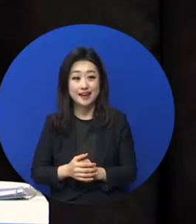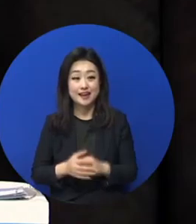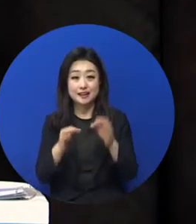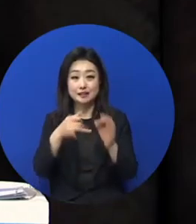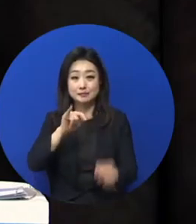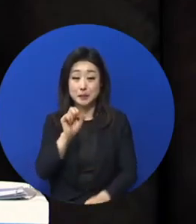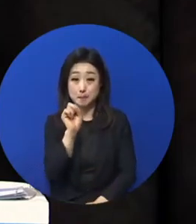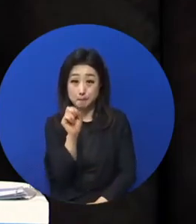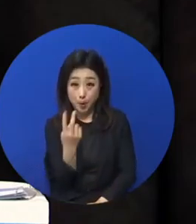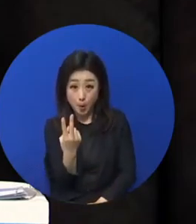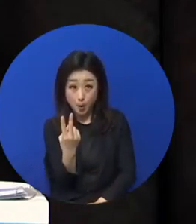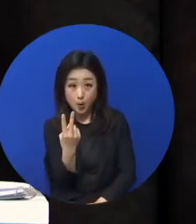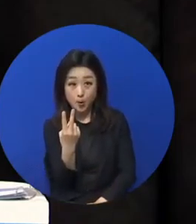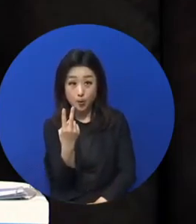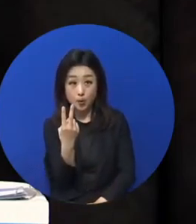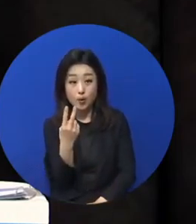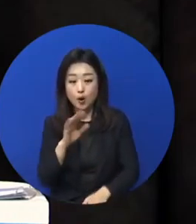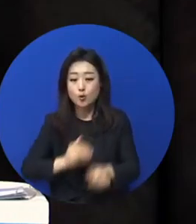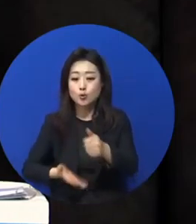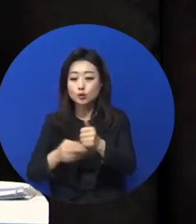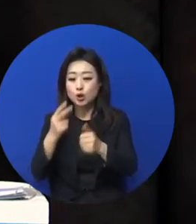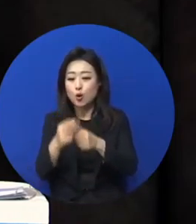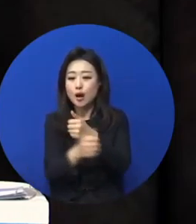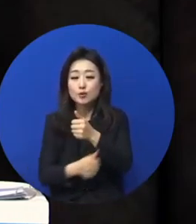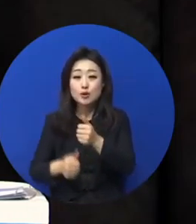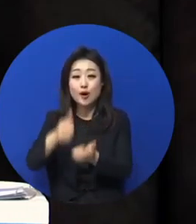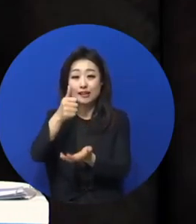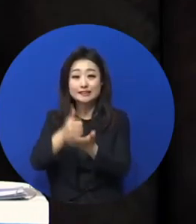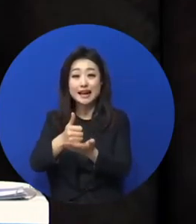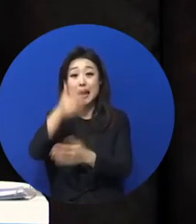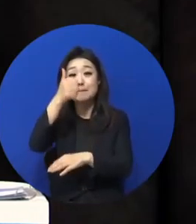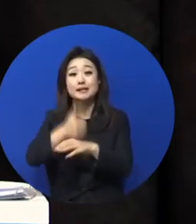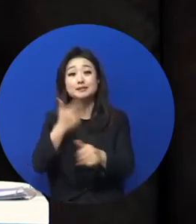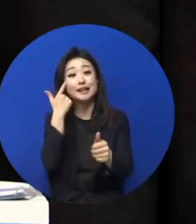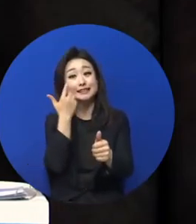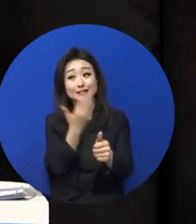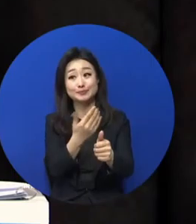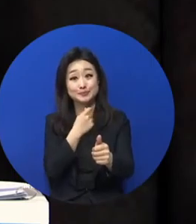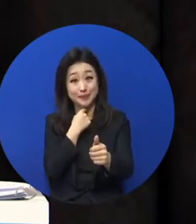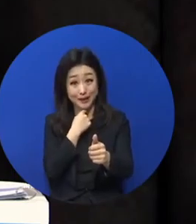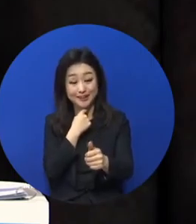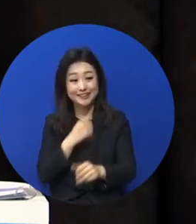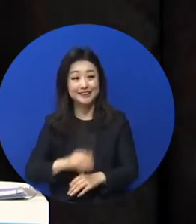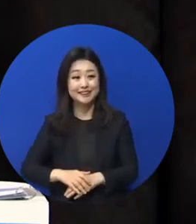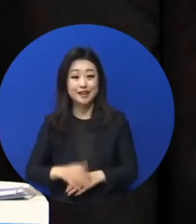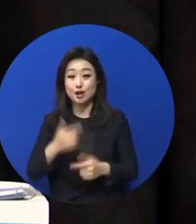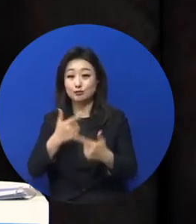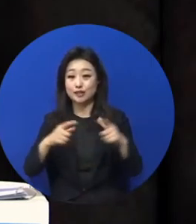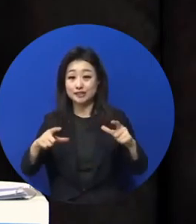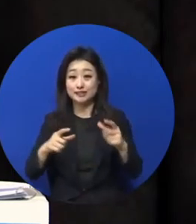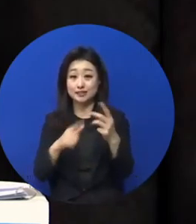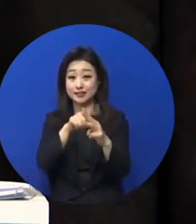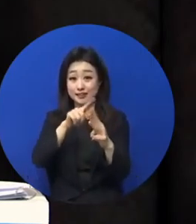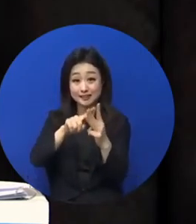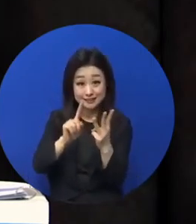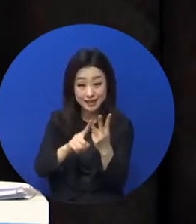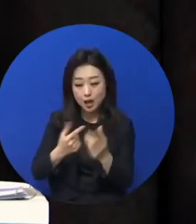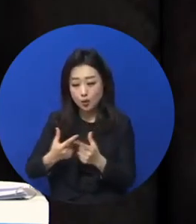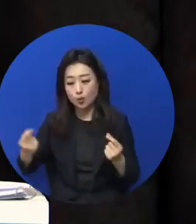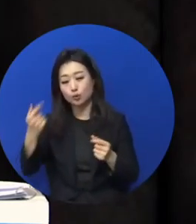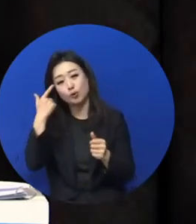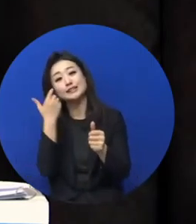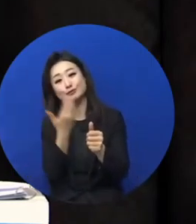김진표 공천관리위원장님의 면접 마무리 질문인데요. 마무리 질문은 부산시장 후보자들에게 공통으로